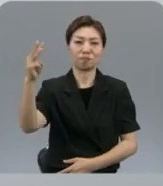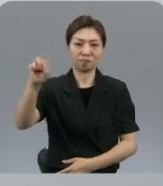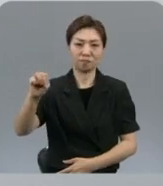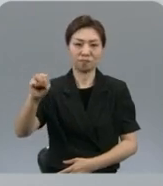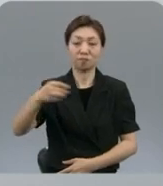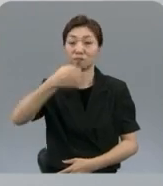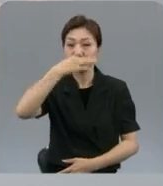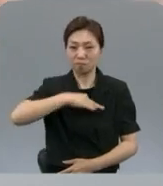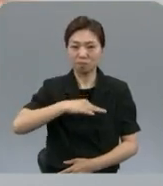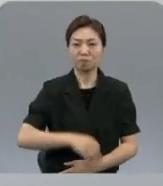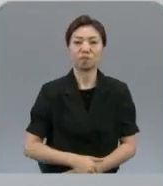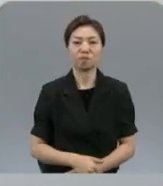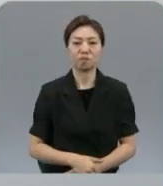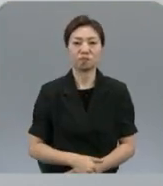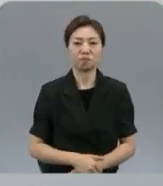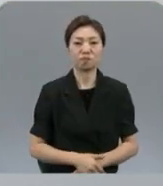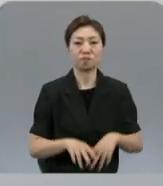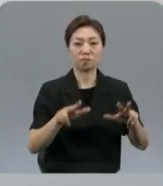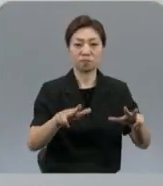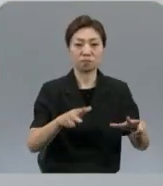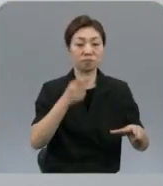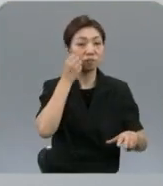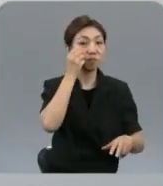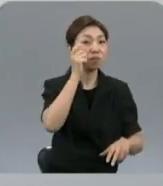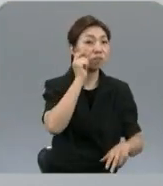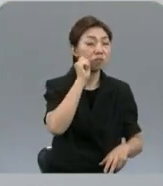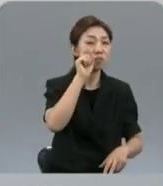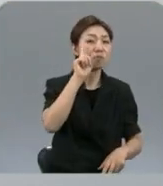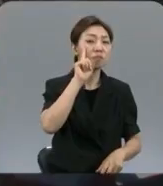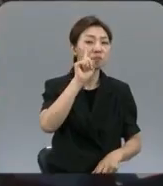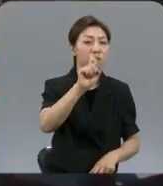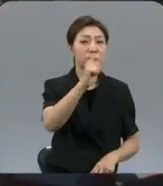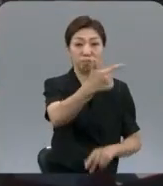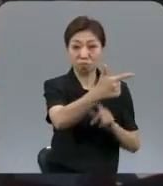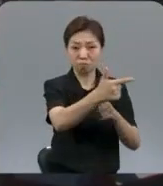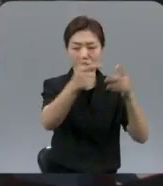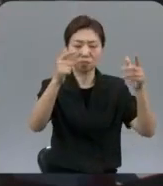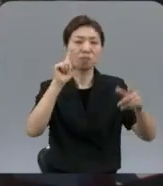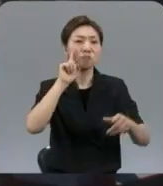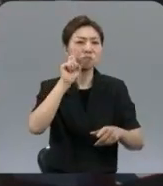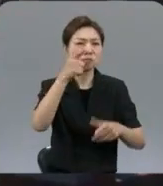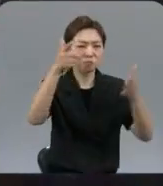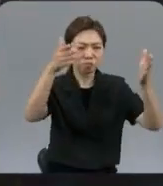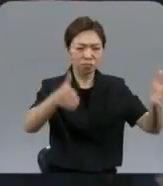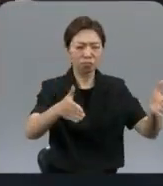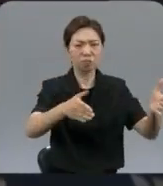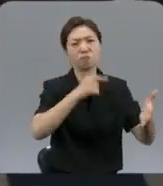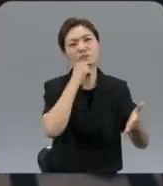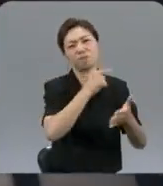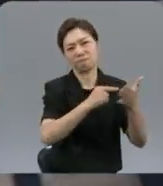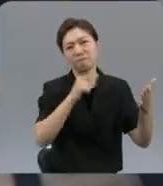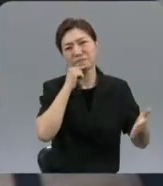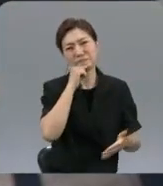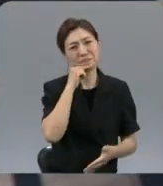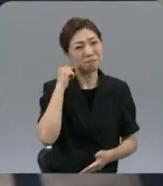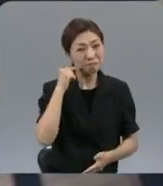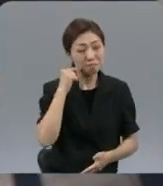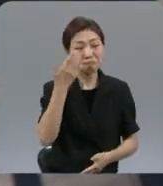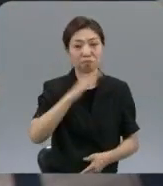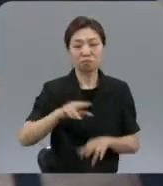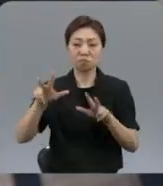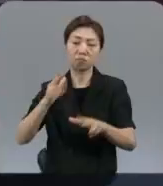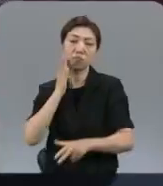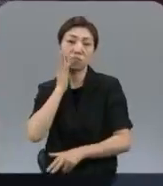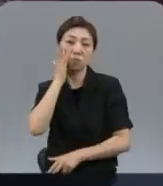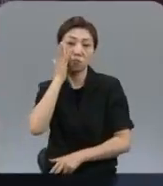Tăng mặt khác kinh ngạch nhập khẩu là 53,11 tỷ đô la mỹ giảm 11,7%, do giá thành năng lượng quốc tế dần đi vào ổn định